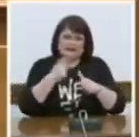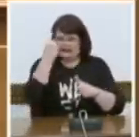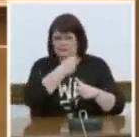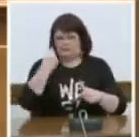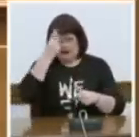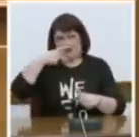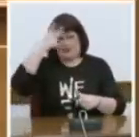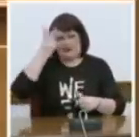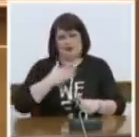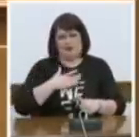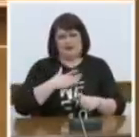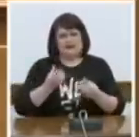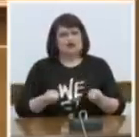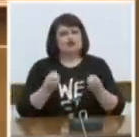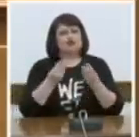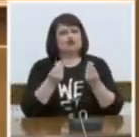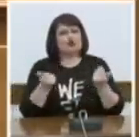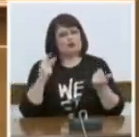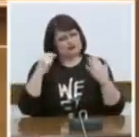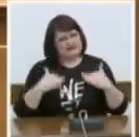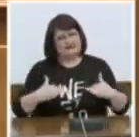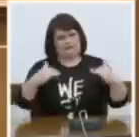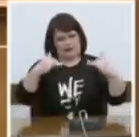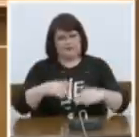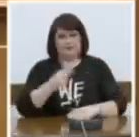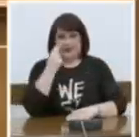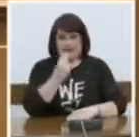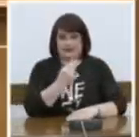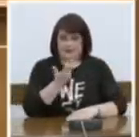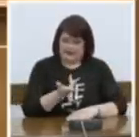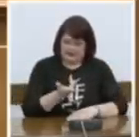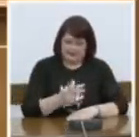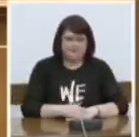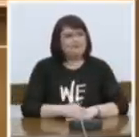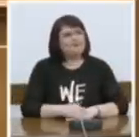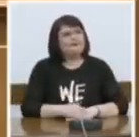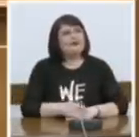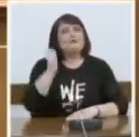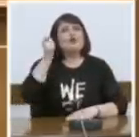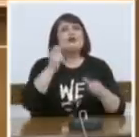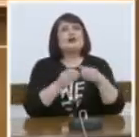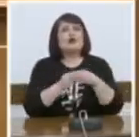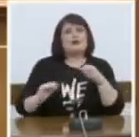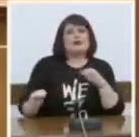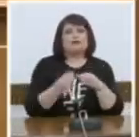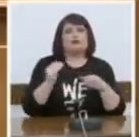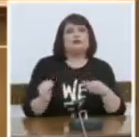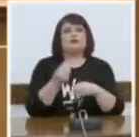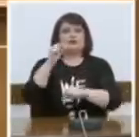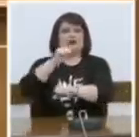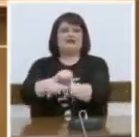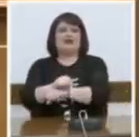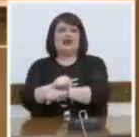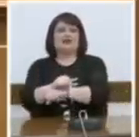όπως εκφράζονται σήμερα και μέσα στο Κοινοβούλιο. Είδαμε, κύριε Πρωθυπουργέ, να εκλέγονται κόμματα με προτροπή καταδικασμένου εγκληματία της Χρυσής